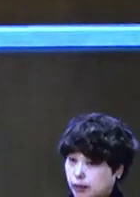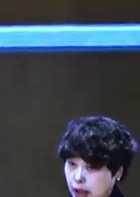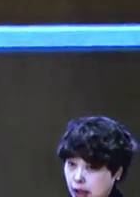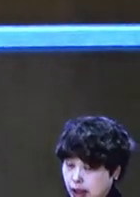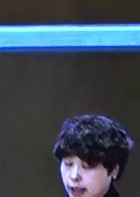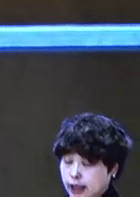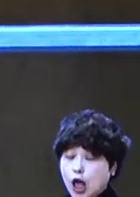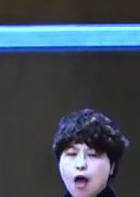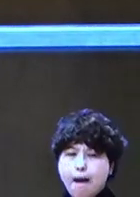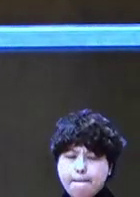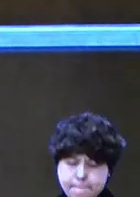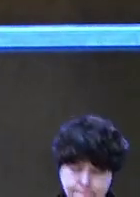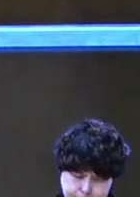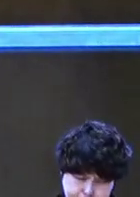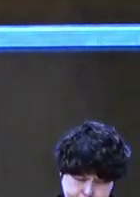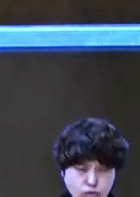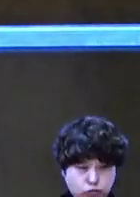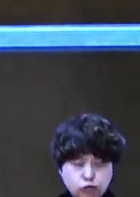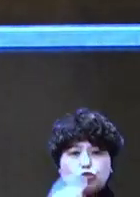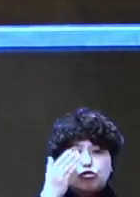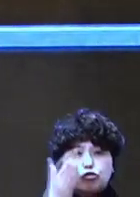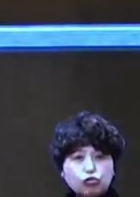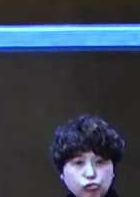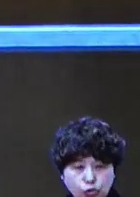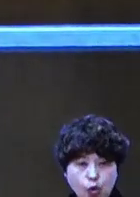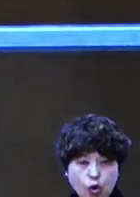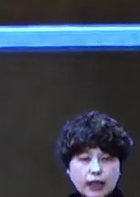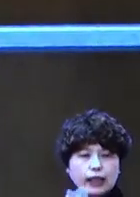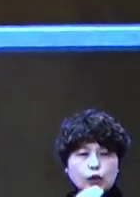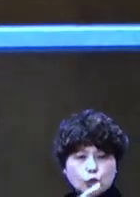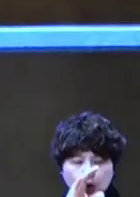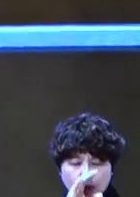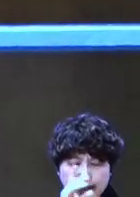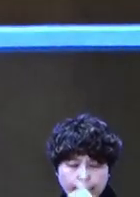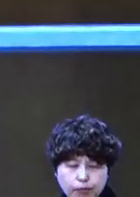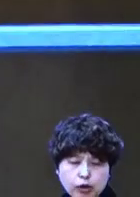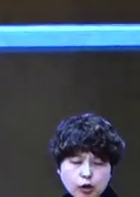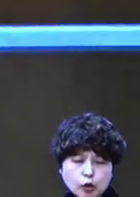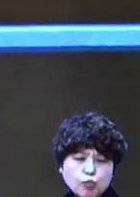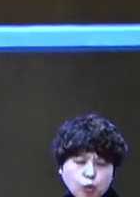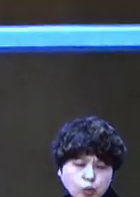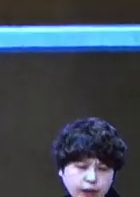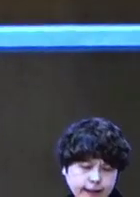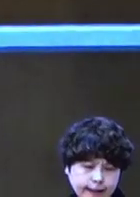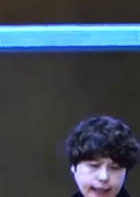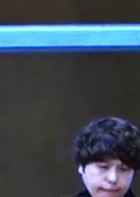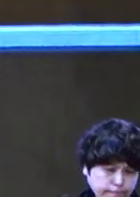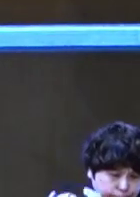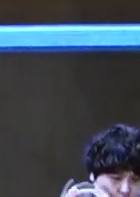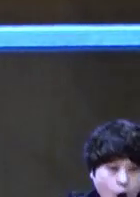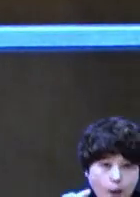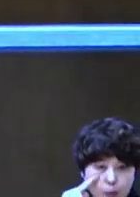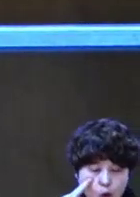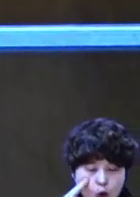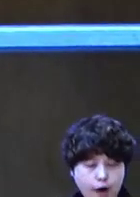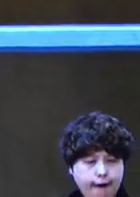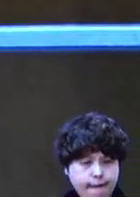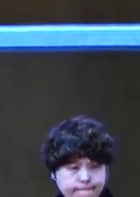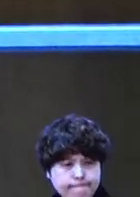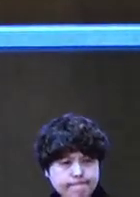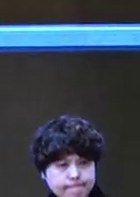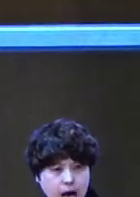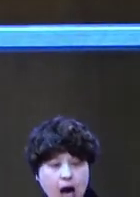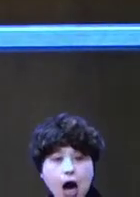달리며 지방의회의 개혁을 위한 목소리를 함께 모으고 동력 마련을 위한 기틀을 가지기에 온 마음과